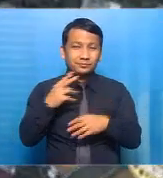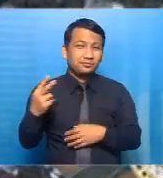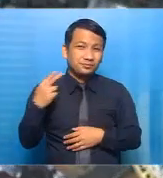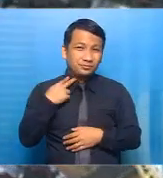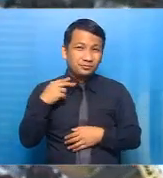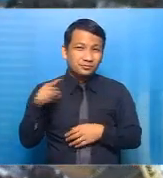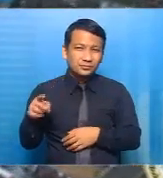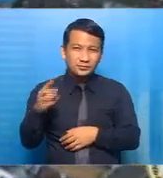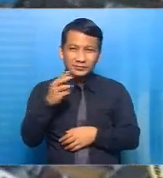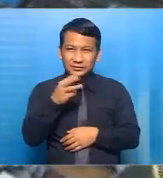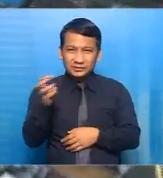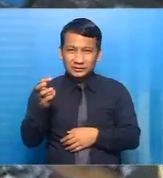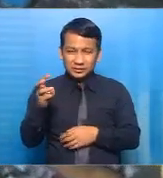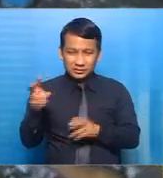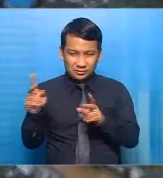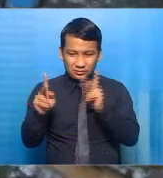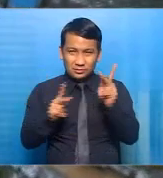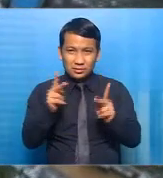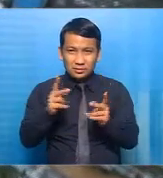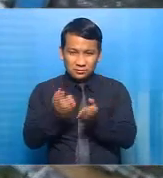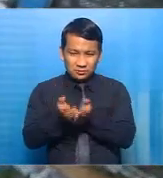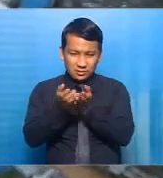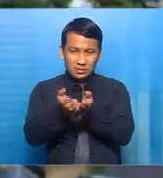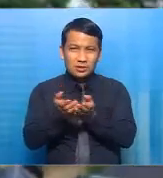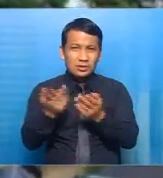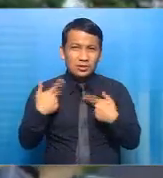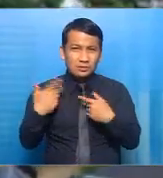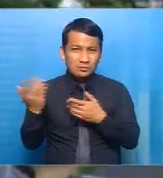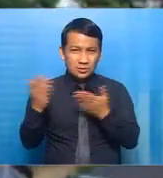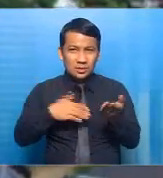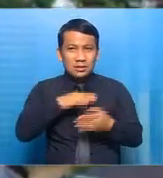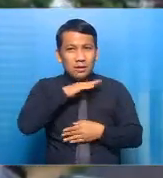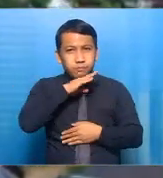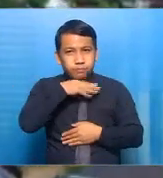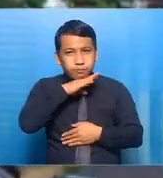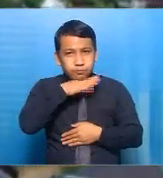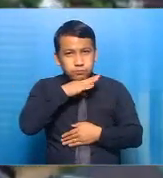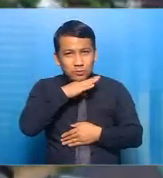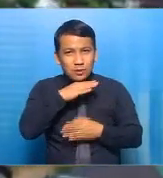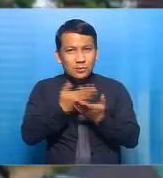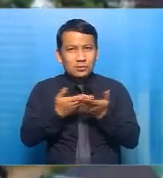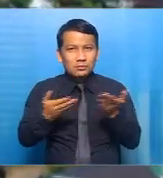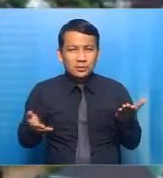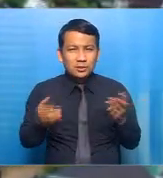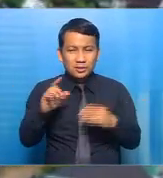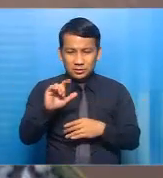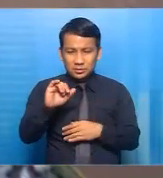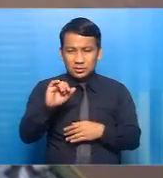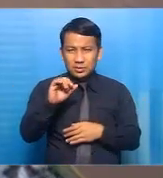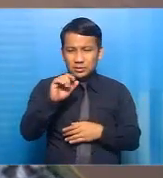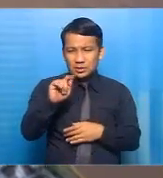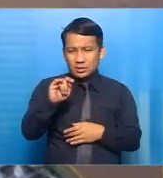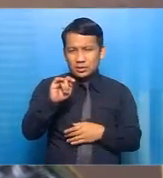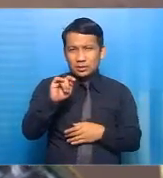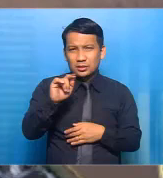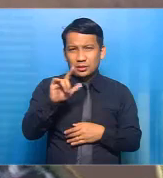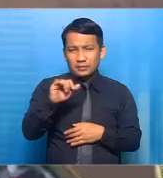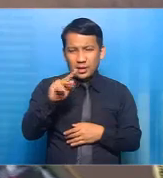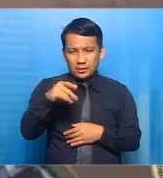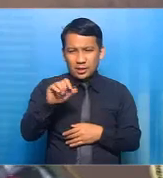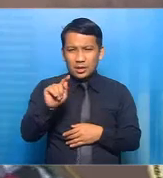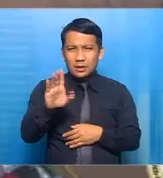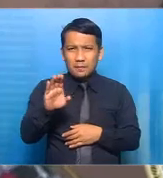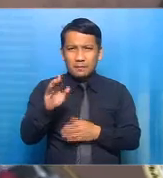mahigit 600 pasahero at mga rolling cargos na may bit-bit na mga baboy at iba pang produkto sa Lipata Port. Pero simula kaninang